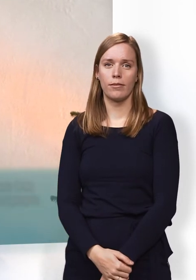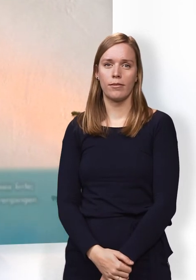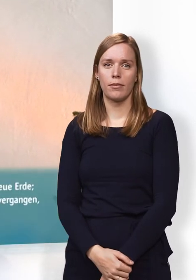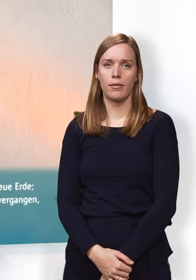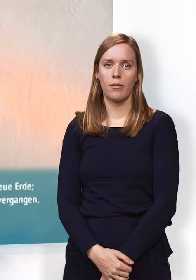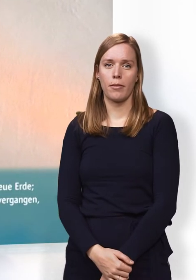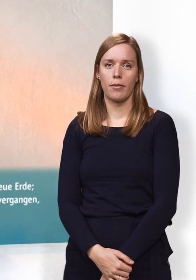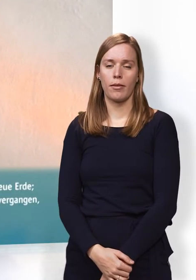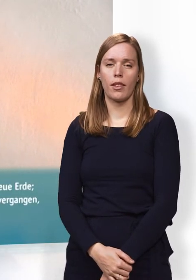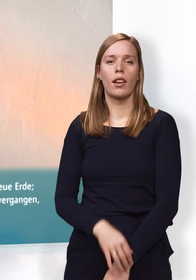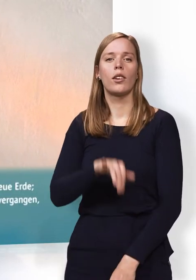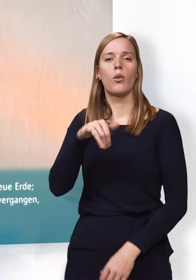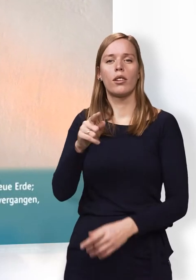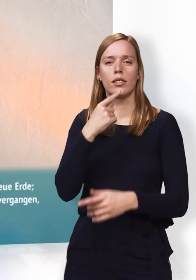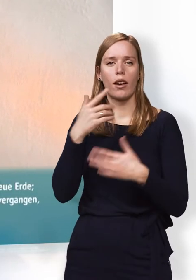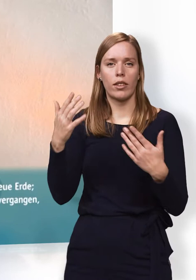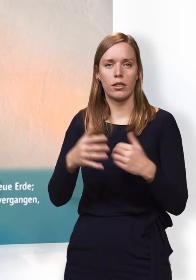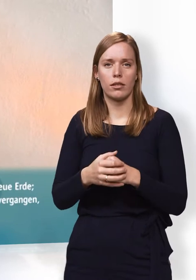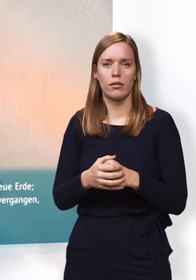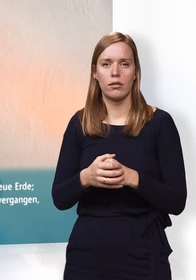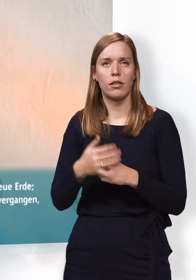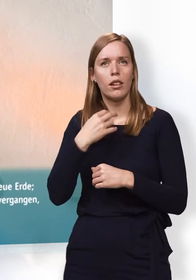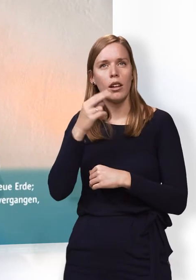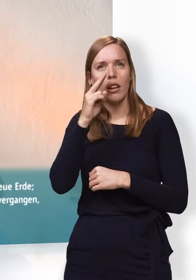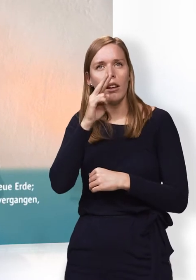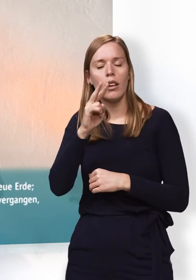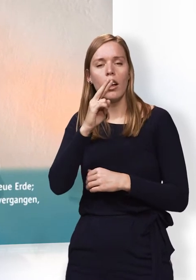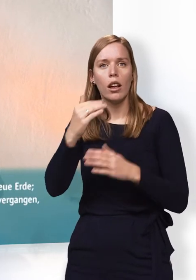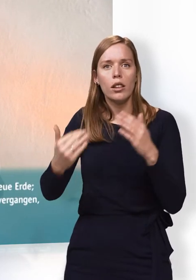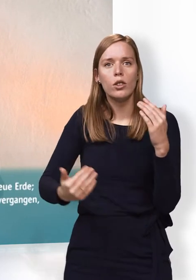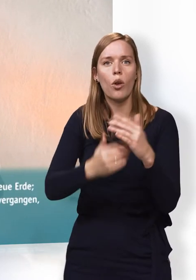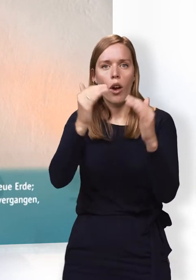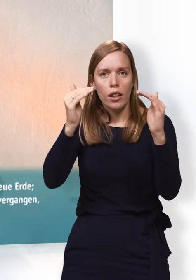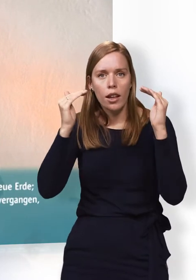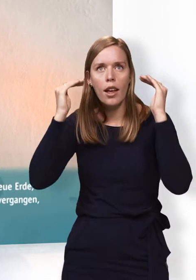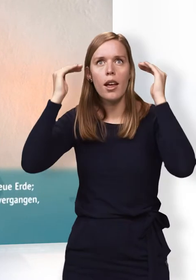Johannes schreibt: Ich sah einen neuen Himmel und eine